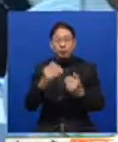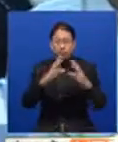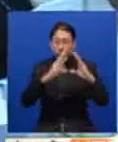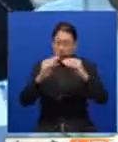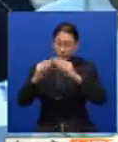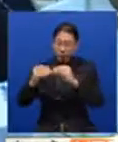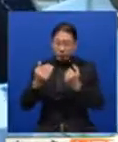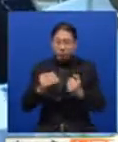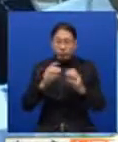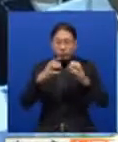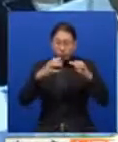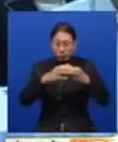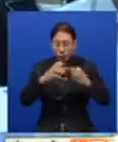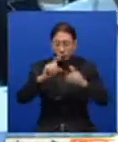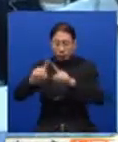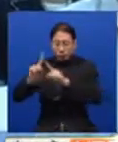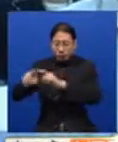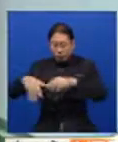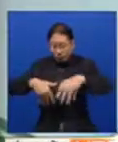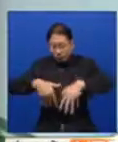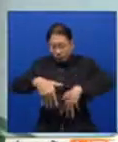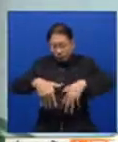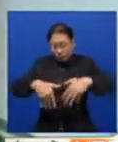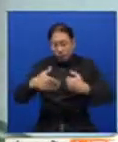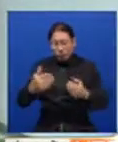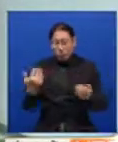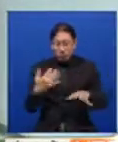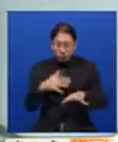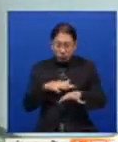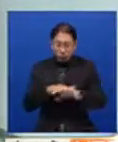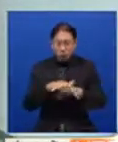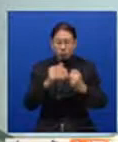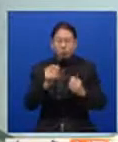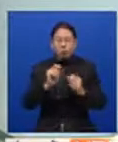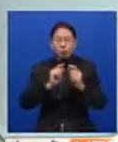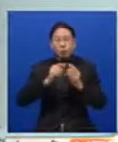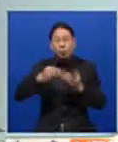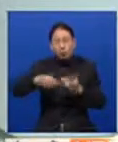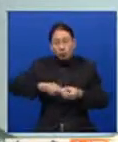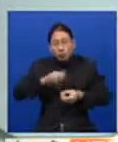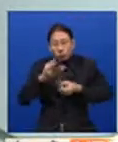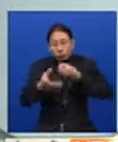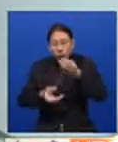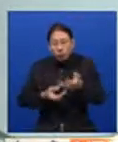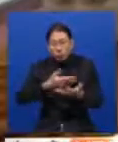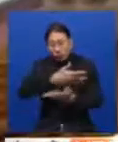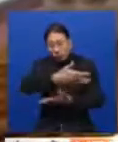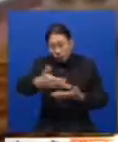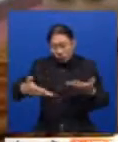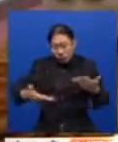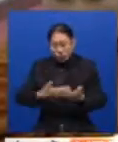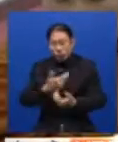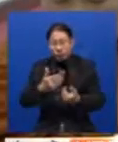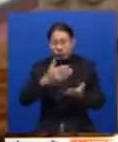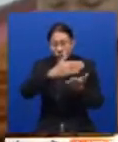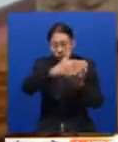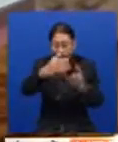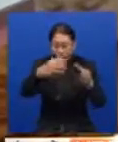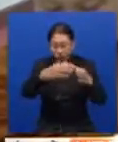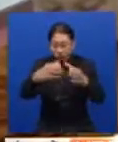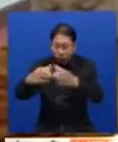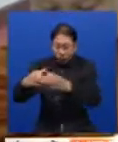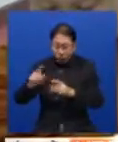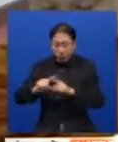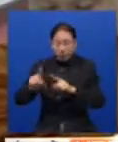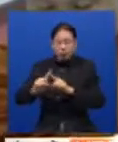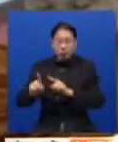ครั้งนี้มีกลุ่มองค์กรและประชาชนทั่วไปร่วมแสดงความคิดเห็นต่อการปฏิรูปประเทศโดยมีการแบ่งกลุ่มพูดคุยในหลาย